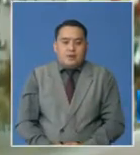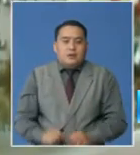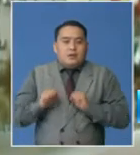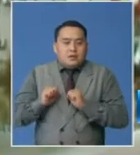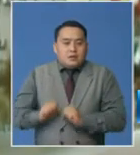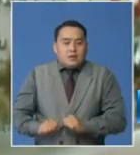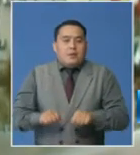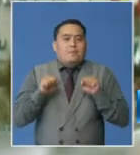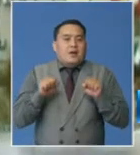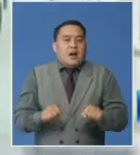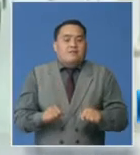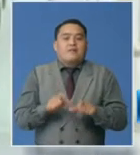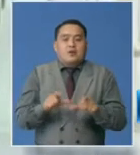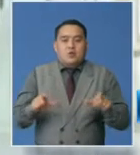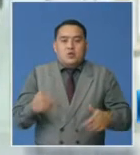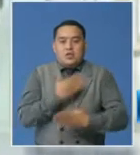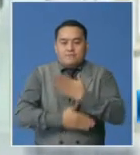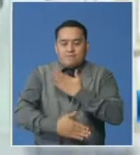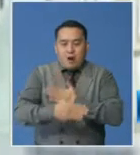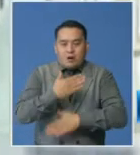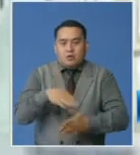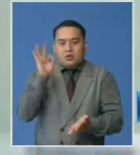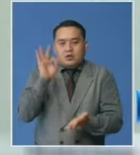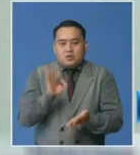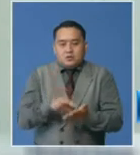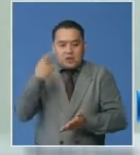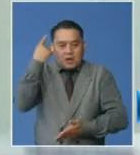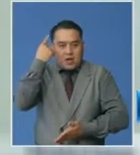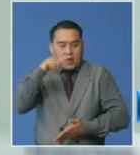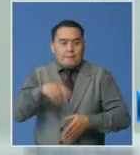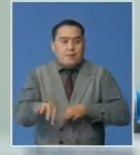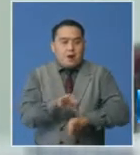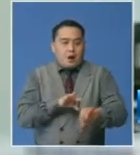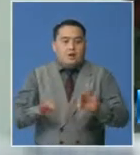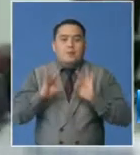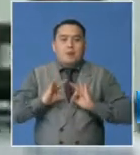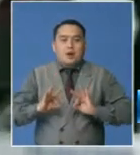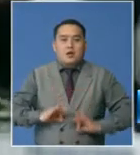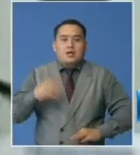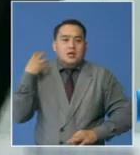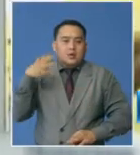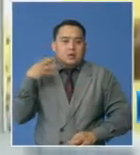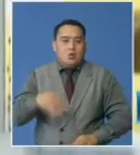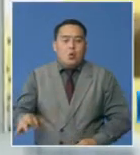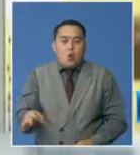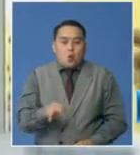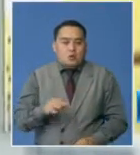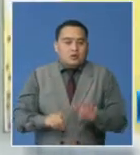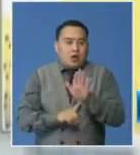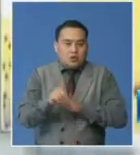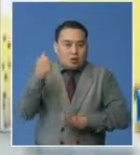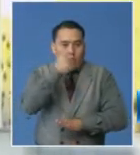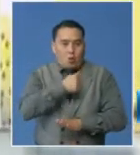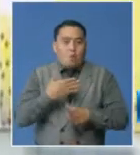Защитить права людей с ограниченными возможностями. С такой целью инициировала проект прокуратура Кызылординской области. С начала